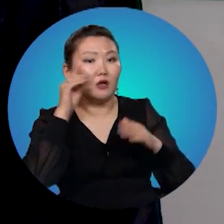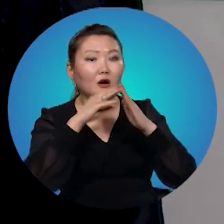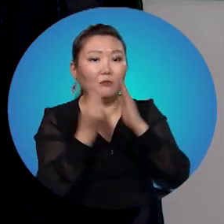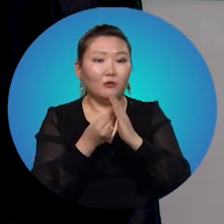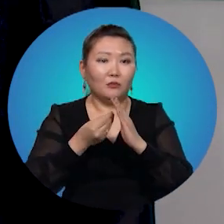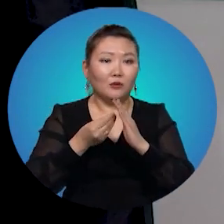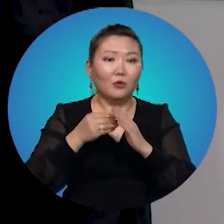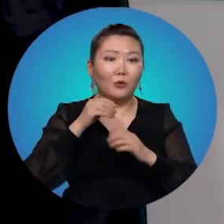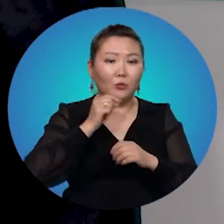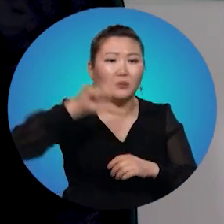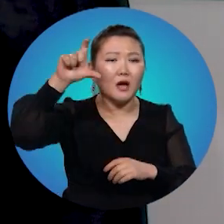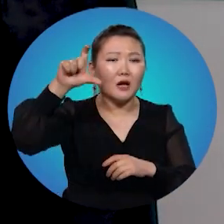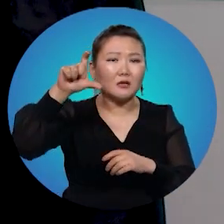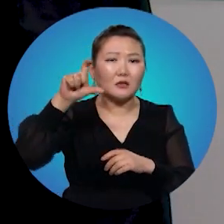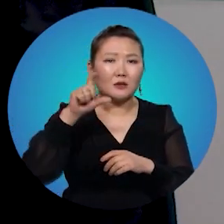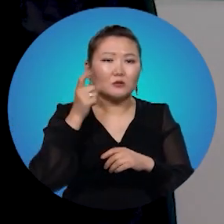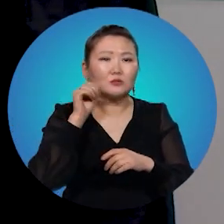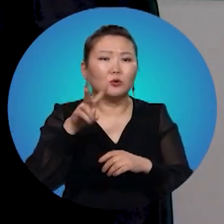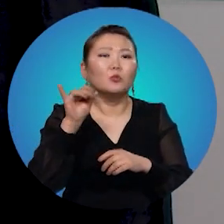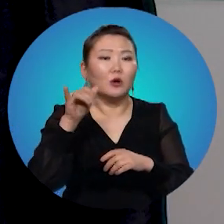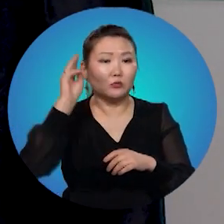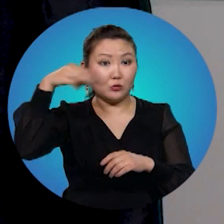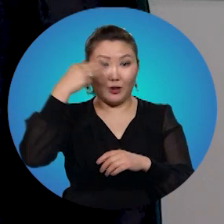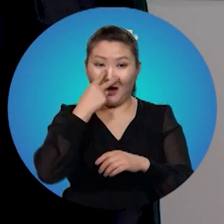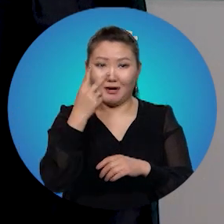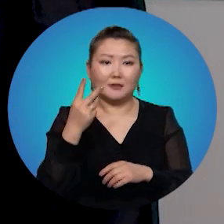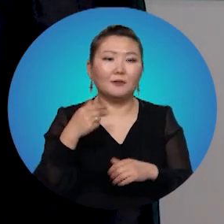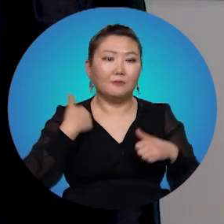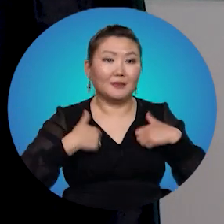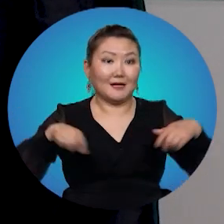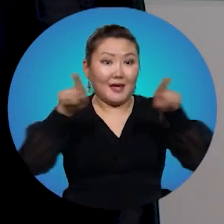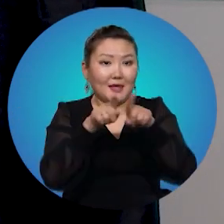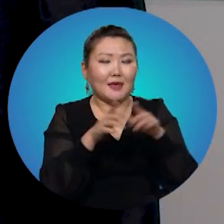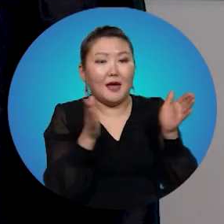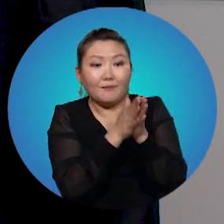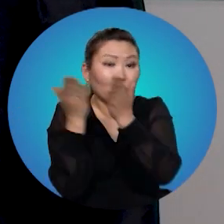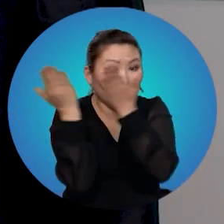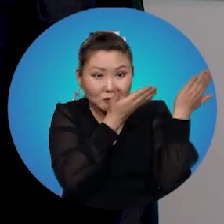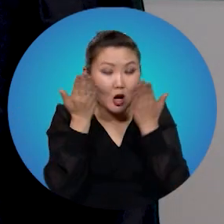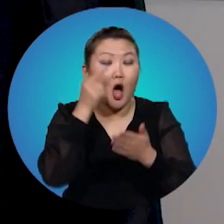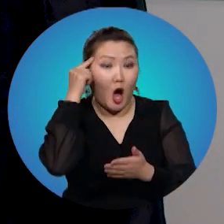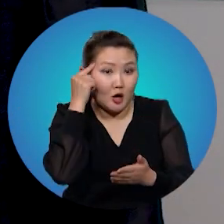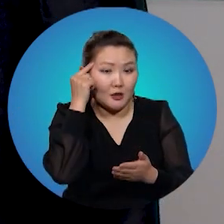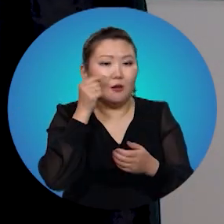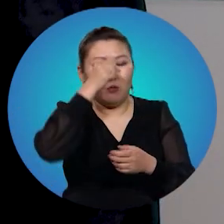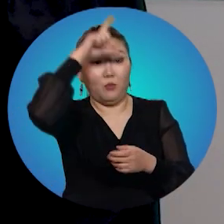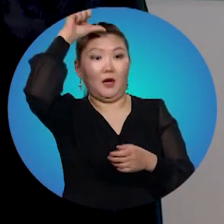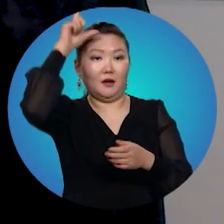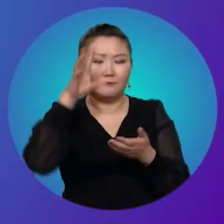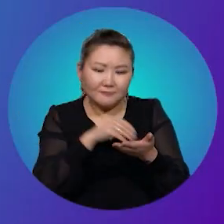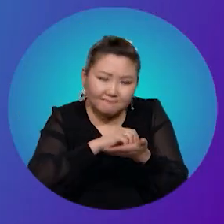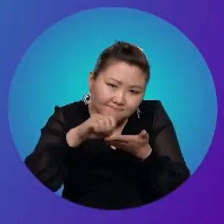цэвлийг орчин үед юуг тодорхойлж байгаа вэ гэдгийг хэдүүлээ харцгаая. За, багшаагаа дагаа сайхан уншаад ойлгож ухаараад дэвтэртээ бас тэмдэглэж аваарай